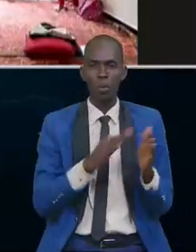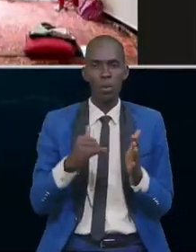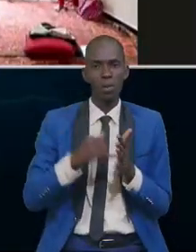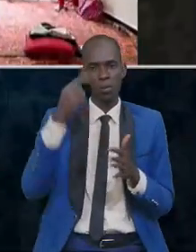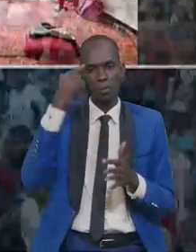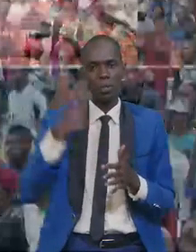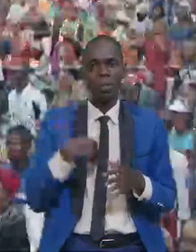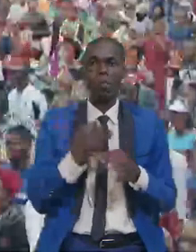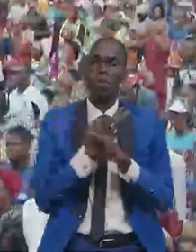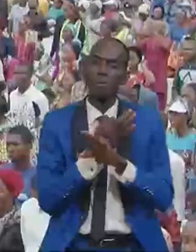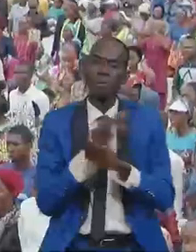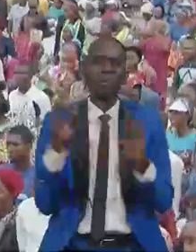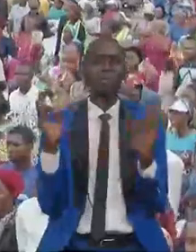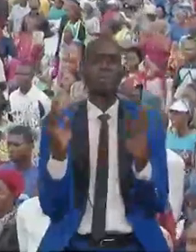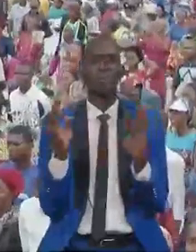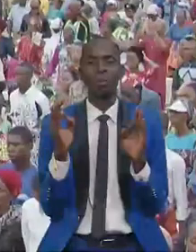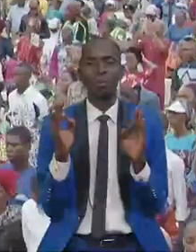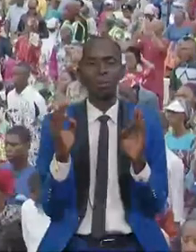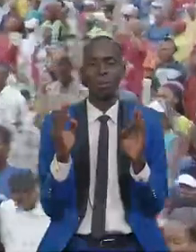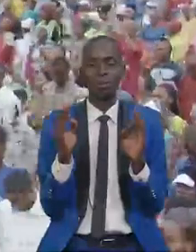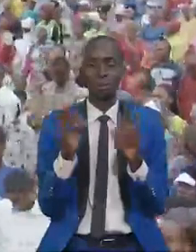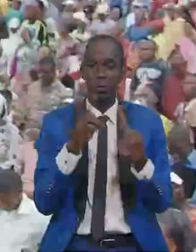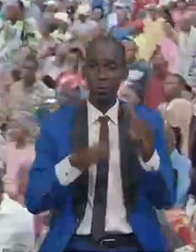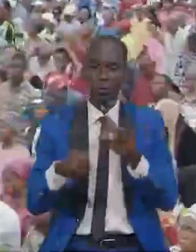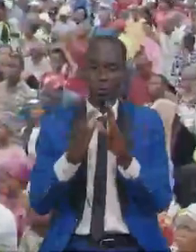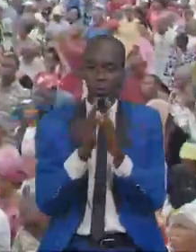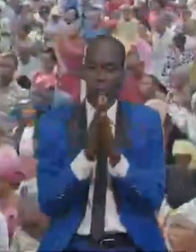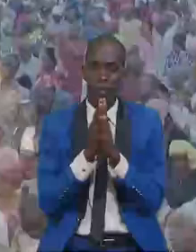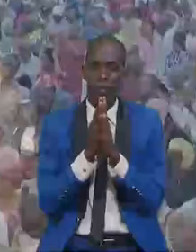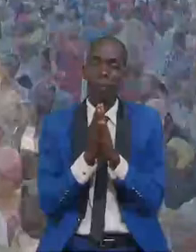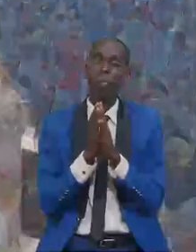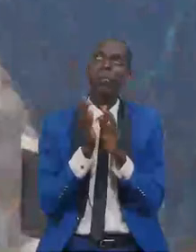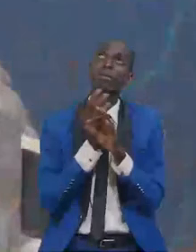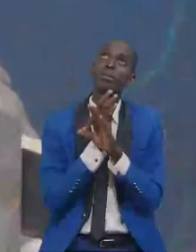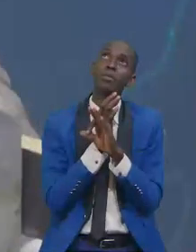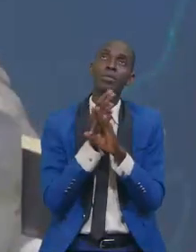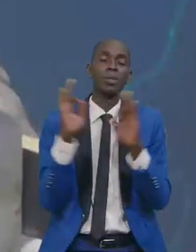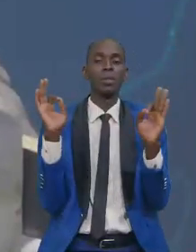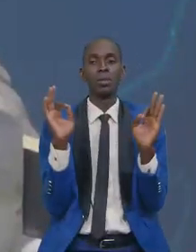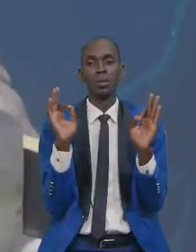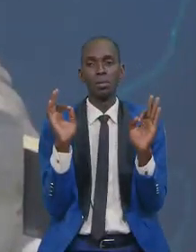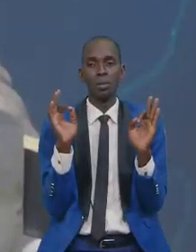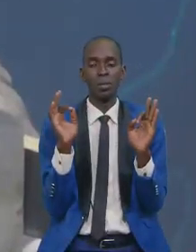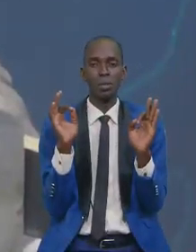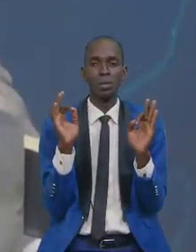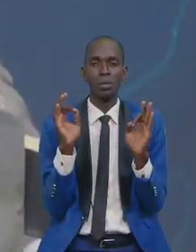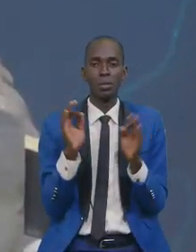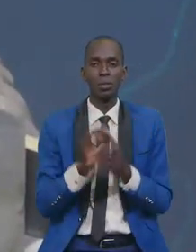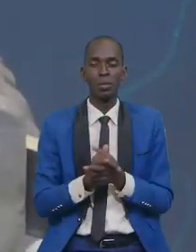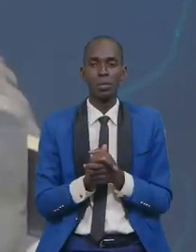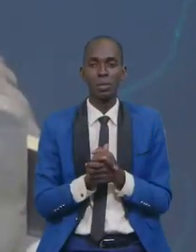sais que tu l'as pour moi. La libération. La libération.